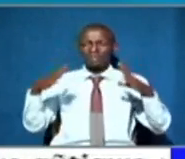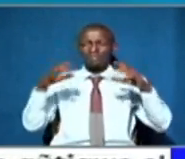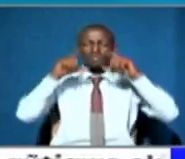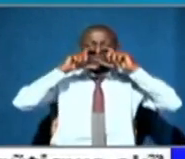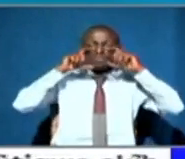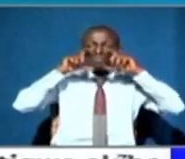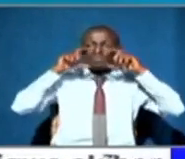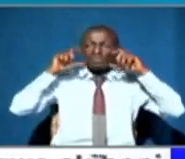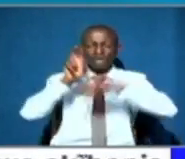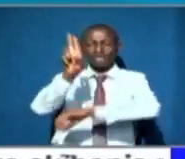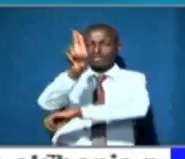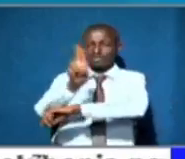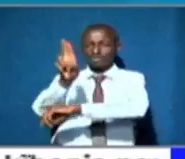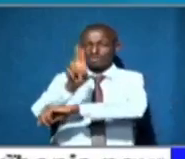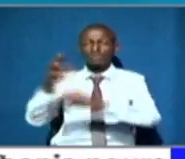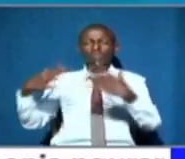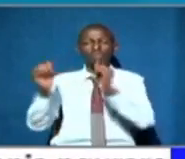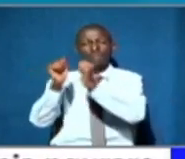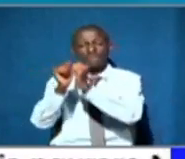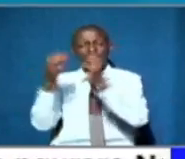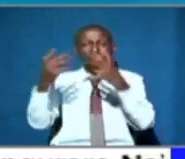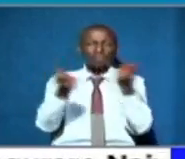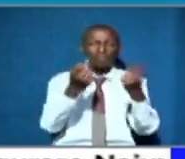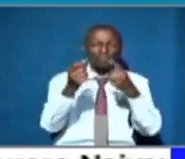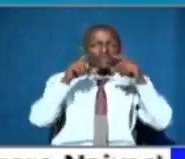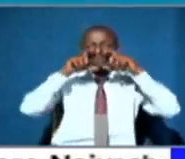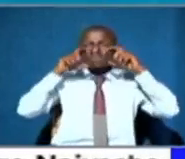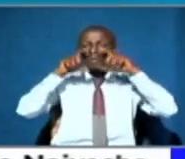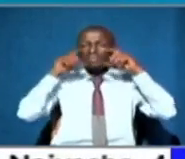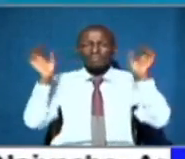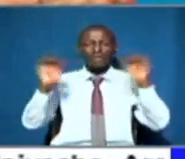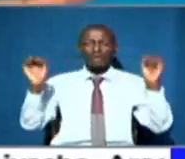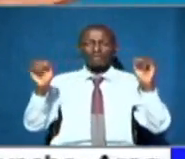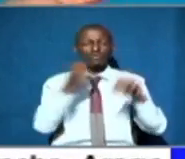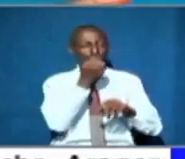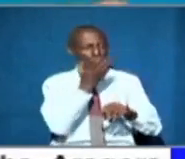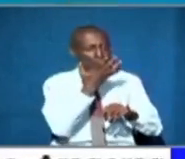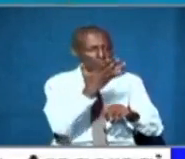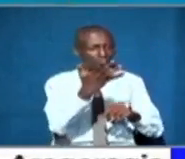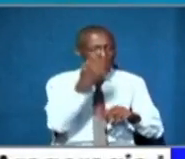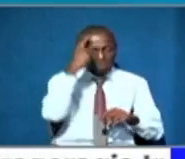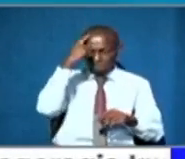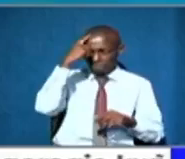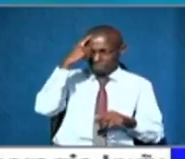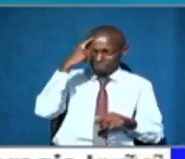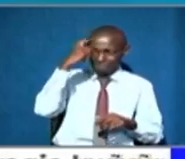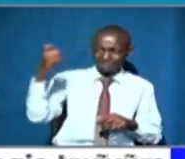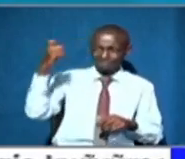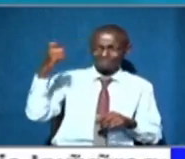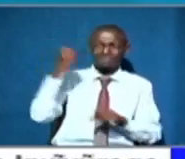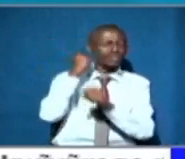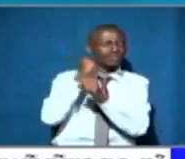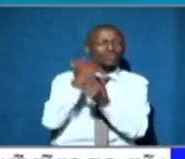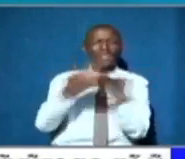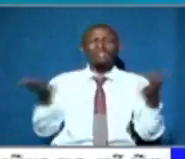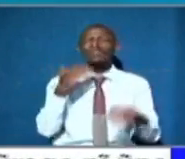mask ukona andu 10 andu maigana ona matiikirite wathi kumwire na mangani peleke kulu tan peleka no na hena idu igi nacio